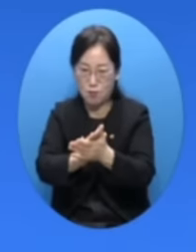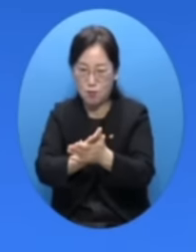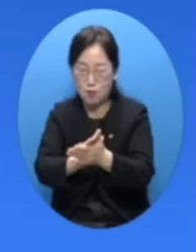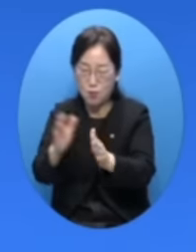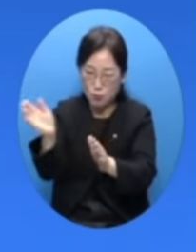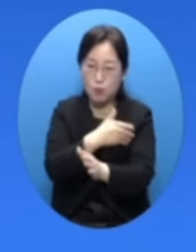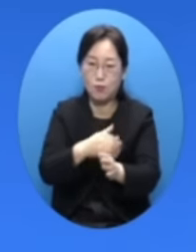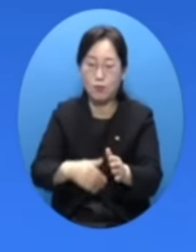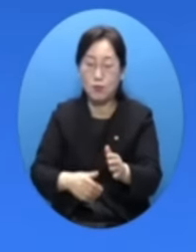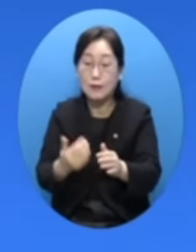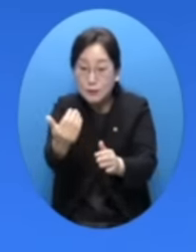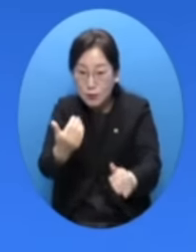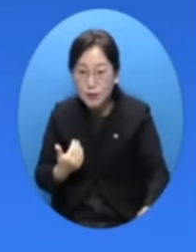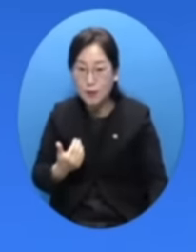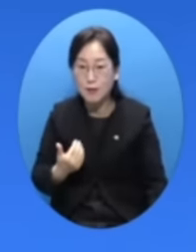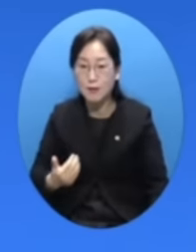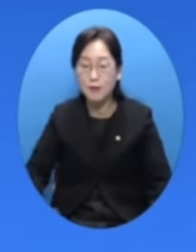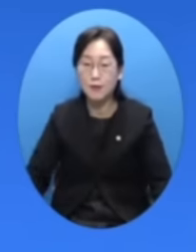해도